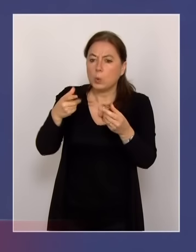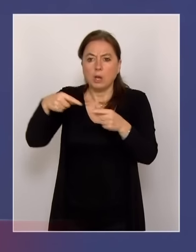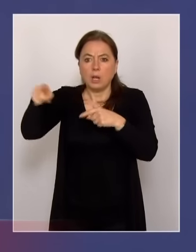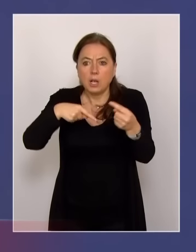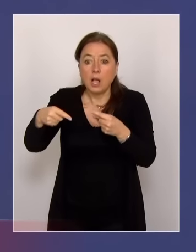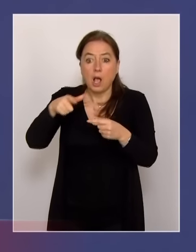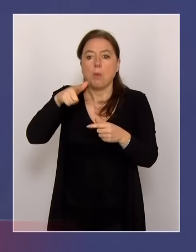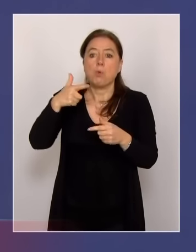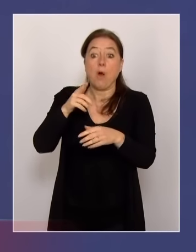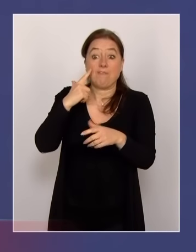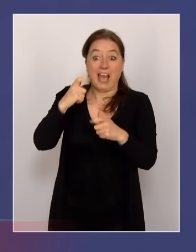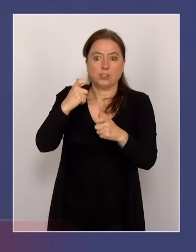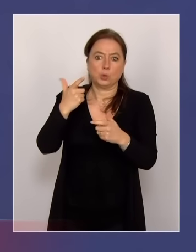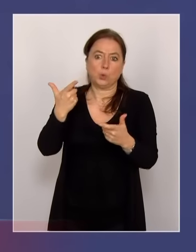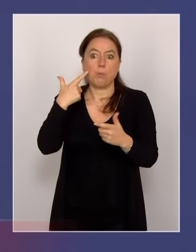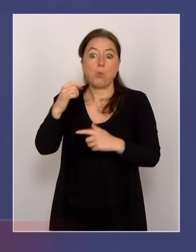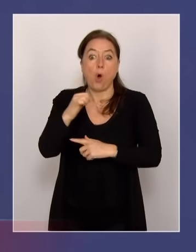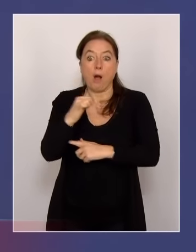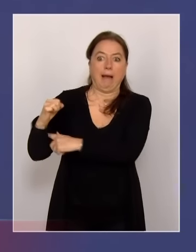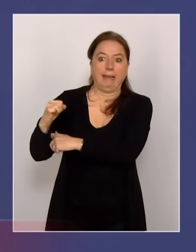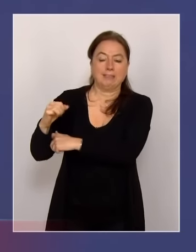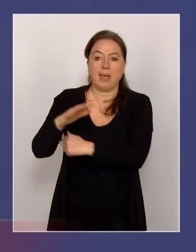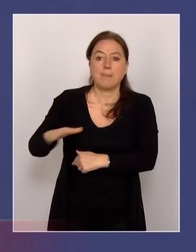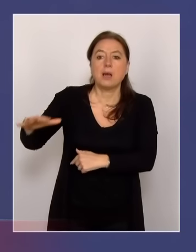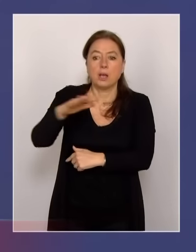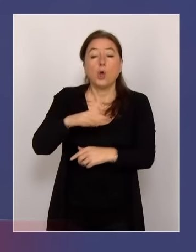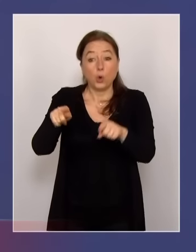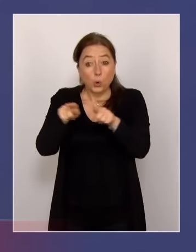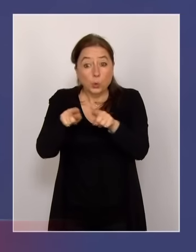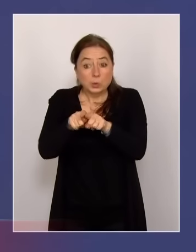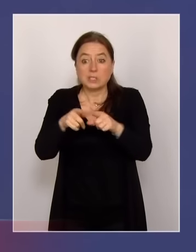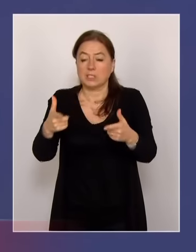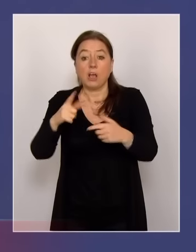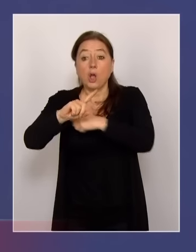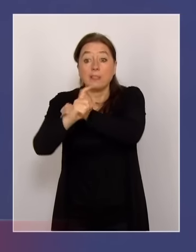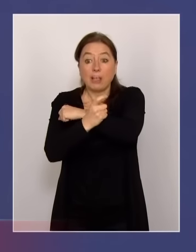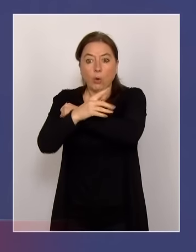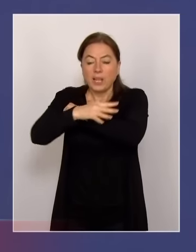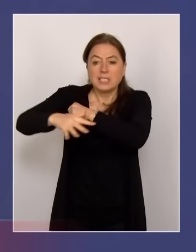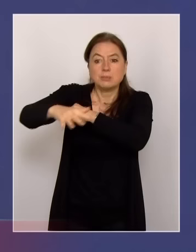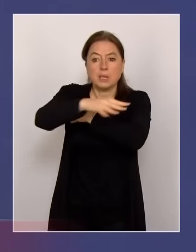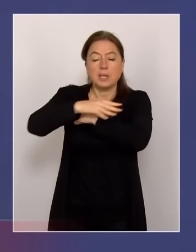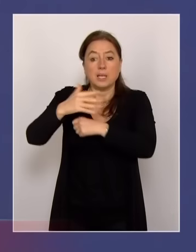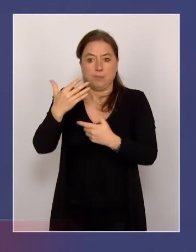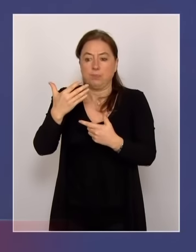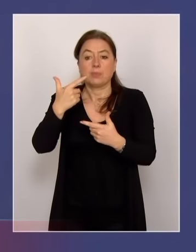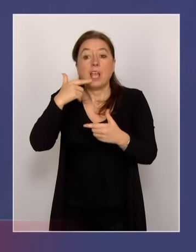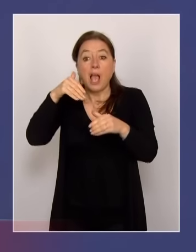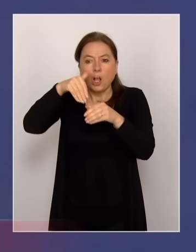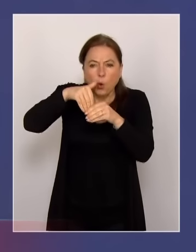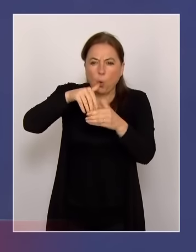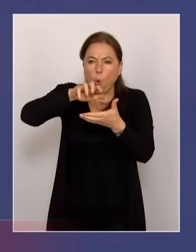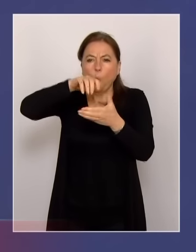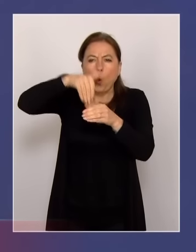radicalisation, avoir aussi une vraie politique de retrait des contenus terroristes, mais surtout de retrait des contenus